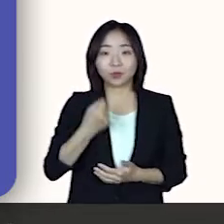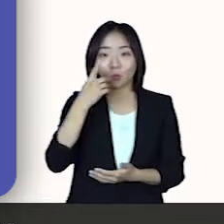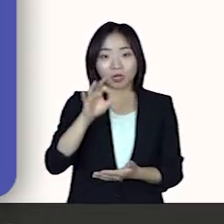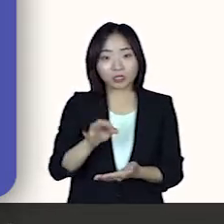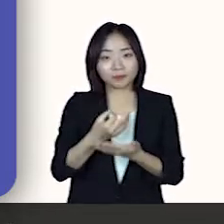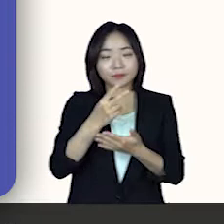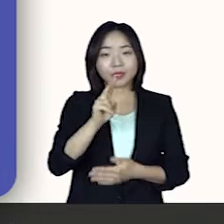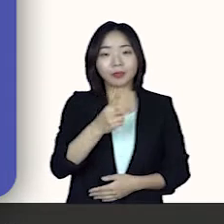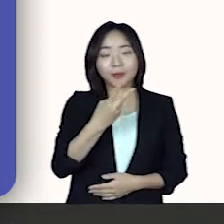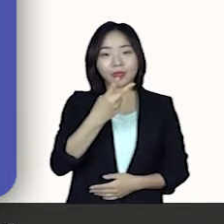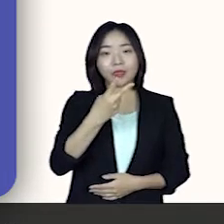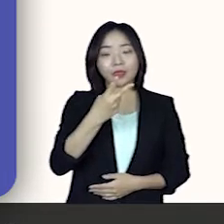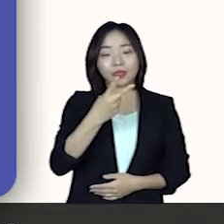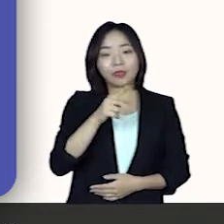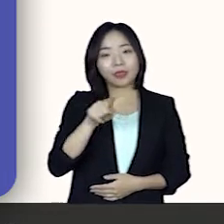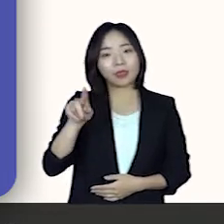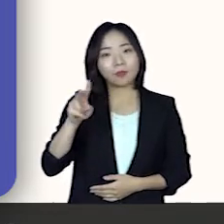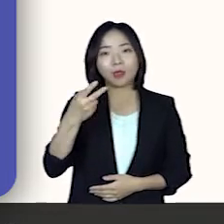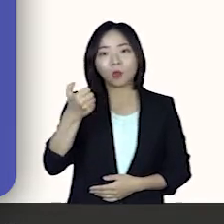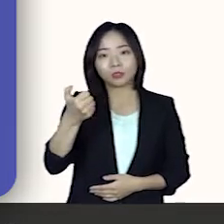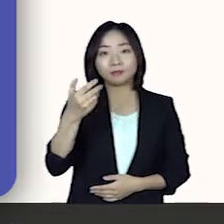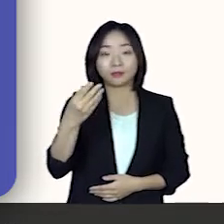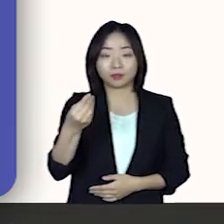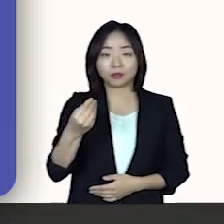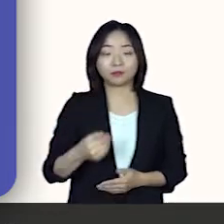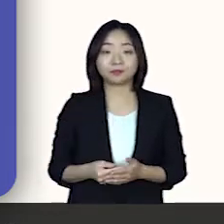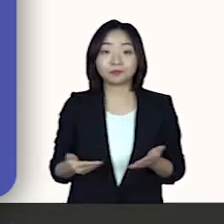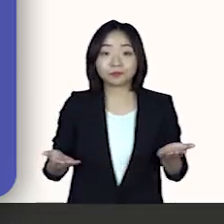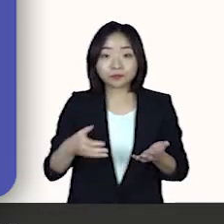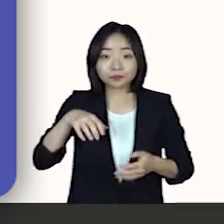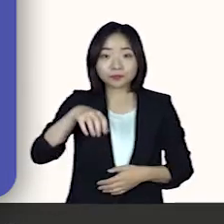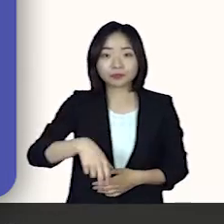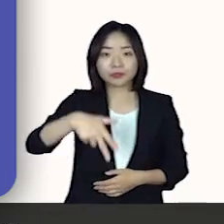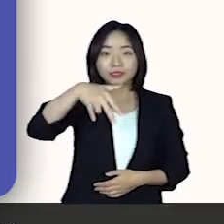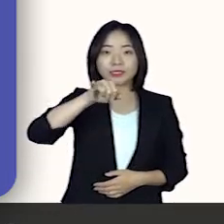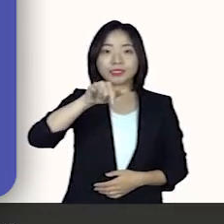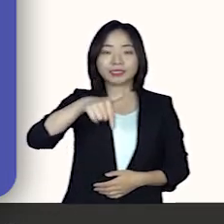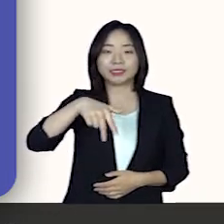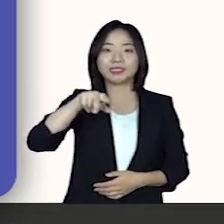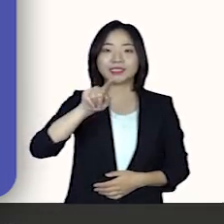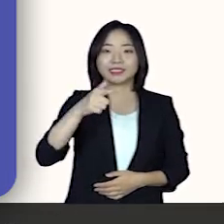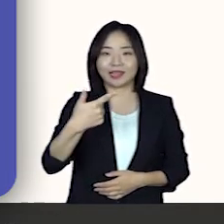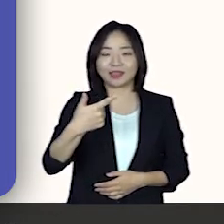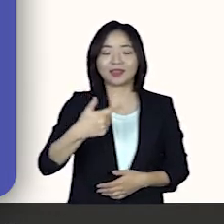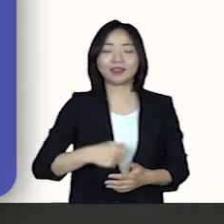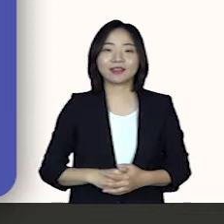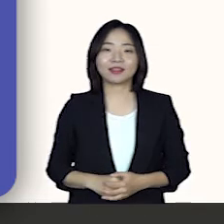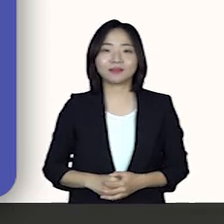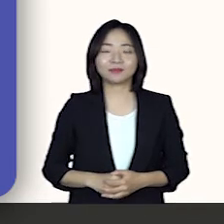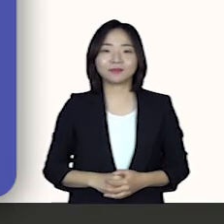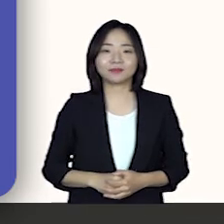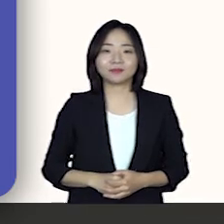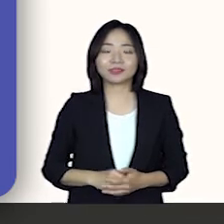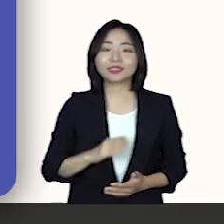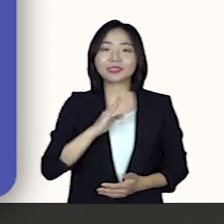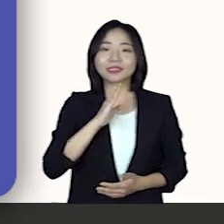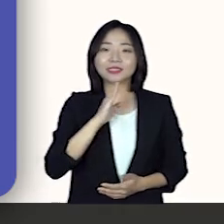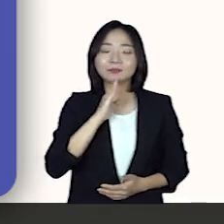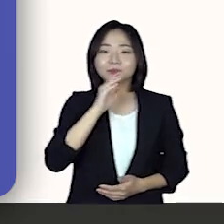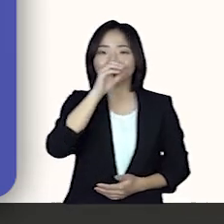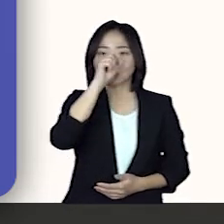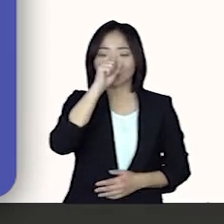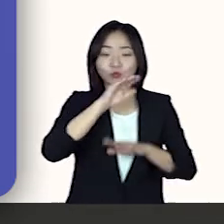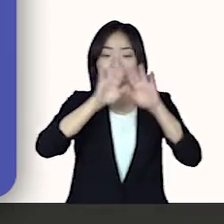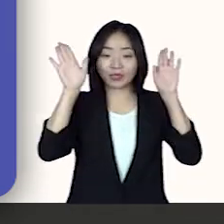월급 200만원에서 250만원이며 근무지는 천안시 서북구 직산읍입니다. 참 좋은 주